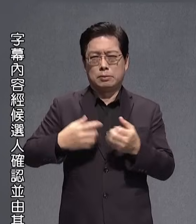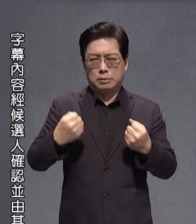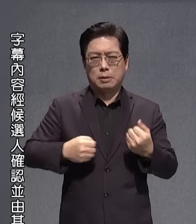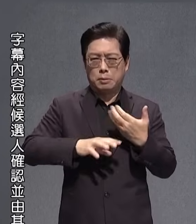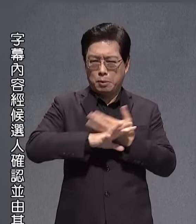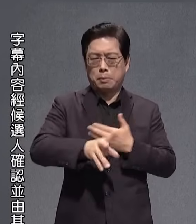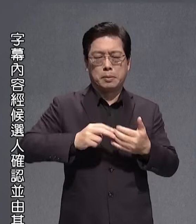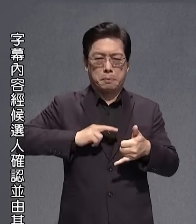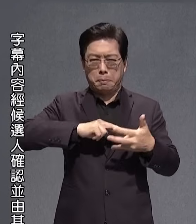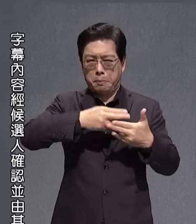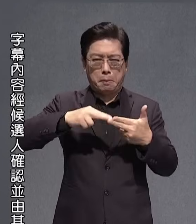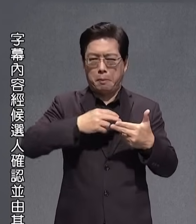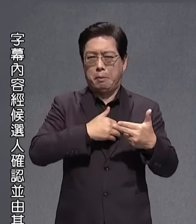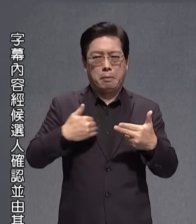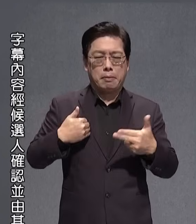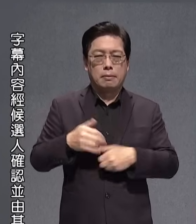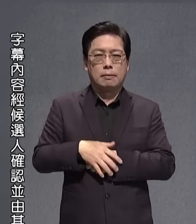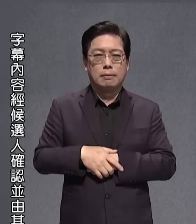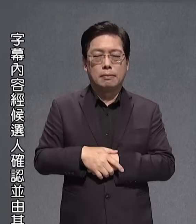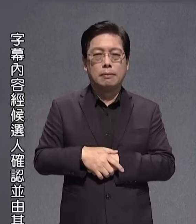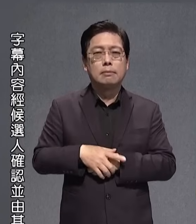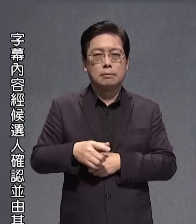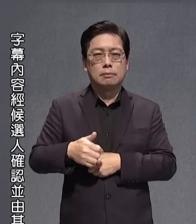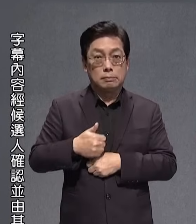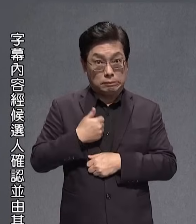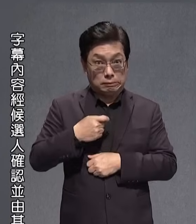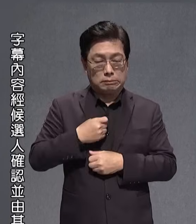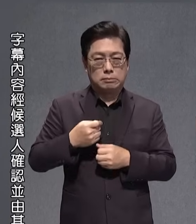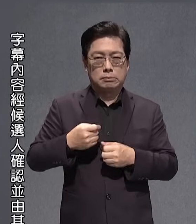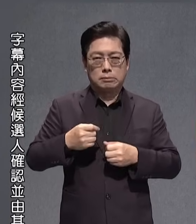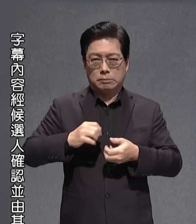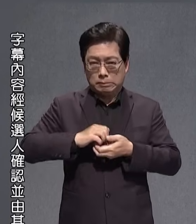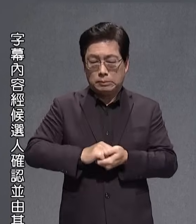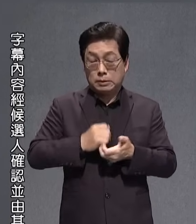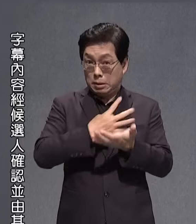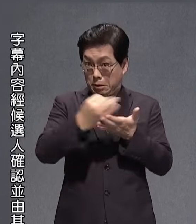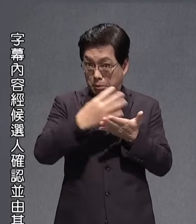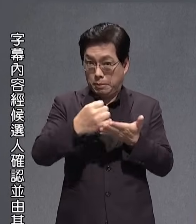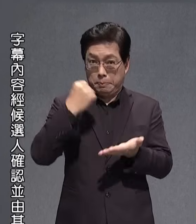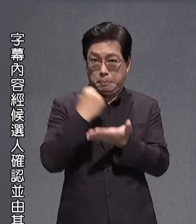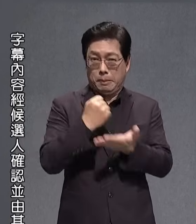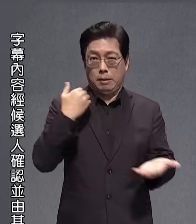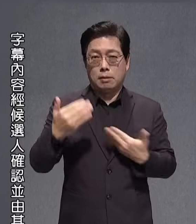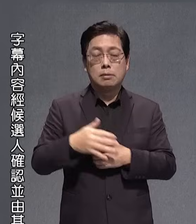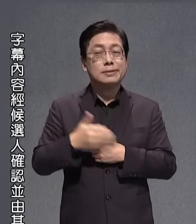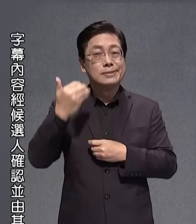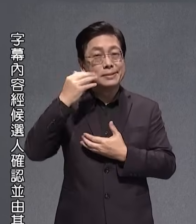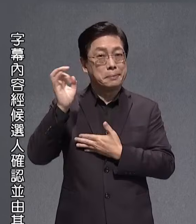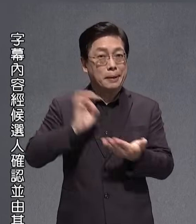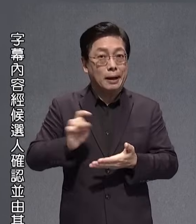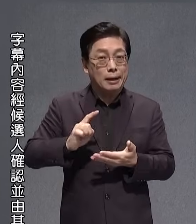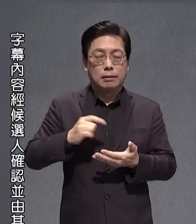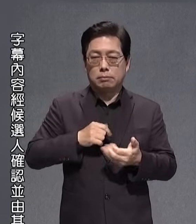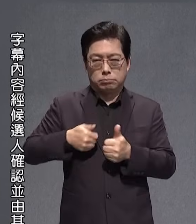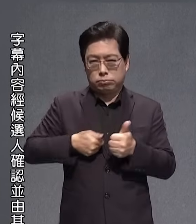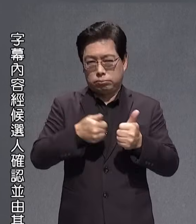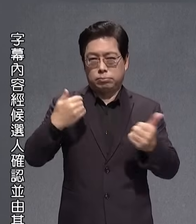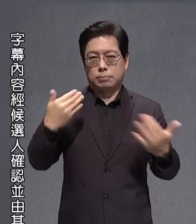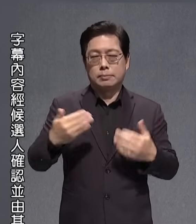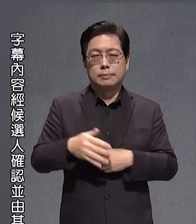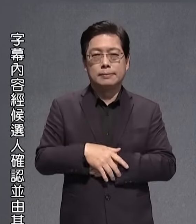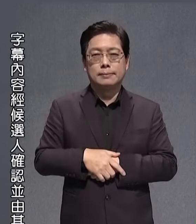改造的，这吼要落马，就是大家何必让它更一条？商家的卖时阵拢爱有标